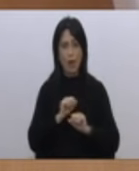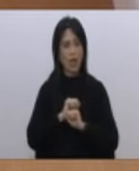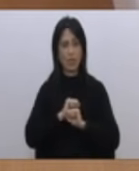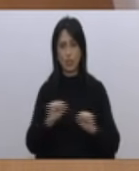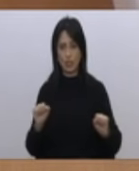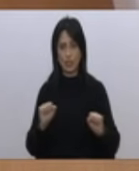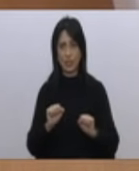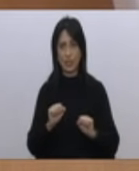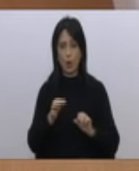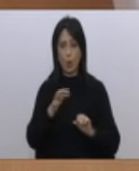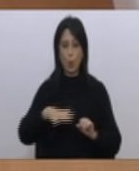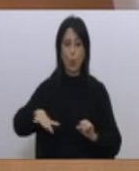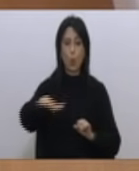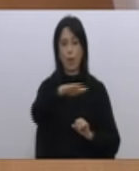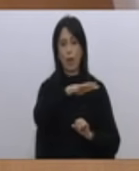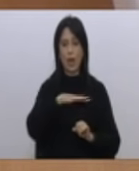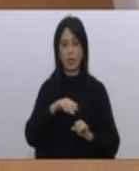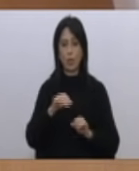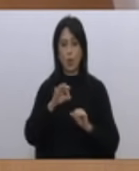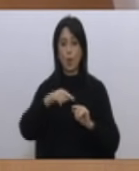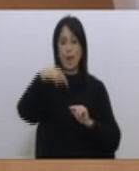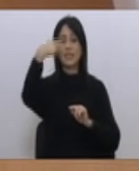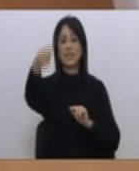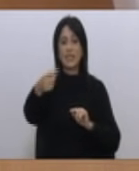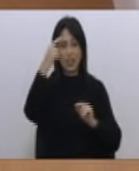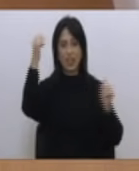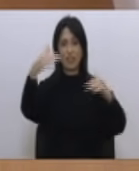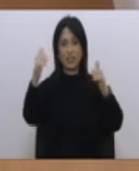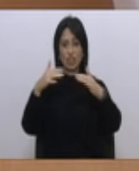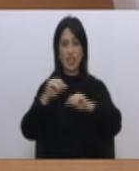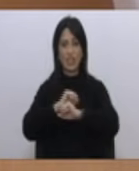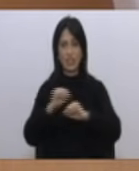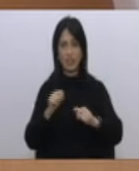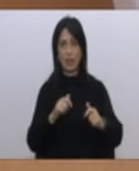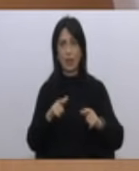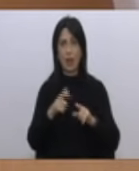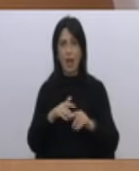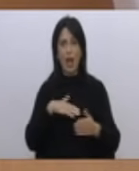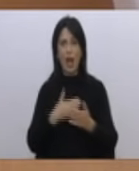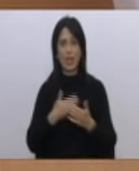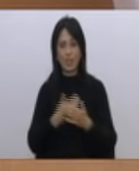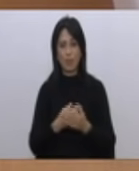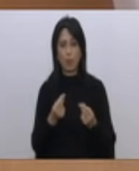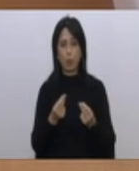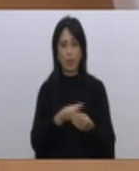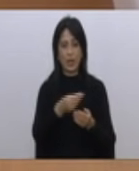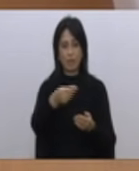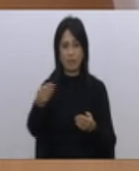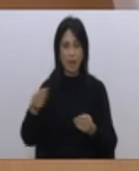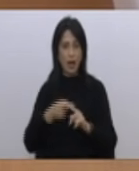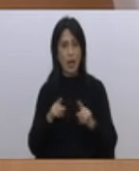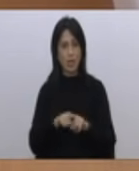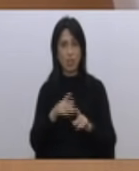შეიძლება უბნის მიმდებარედ, უბნის წინ იყოს თავშეყრები, მობილიზება, აქტივის, ფულის დარიგება და ასე